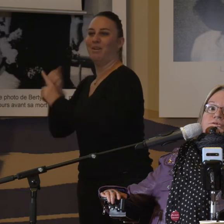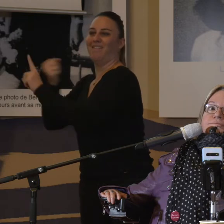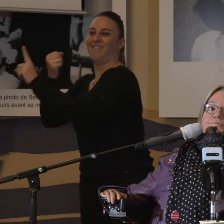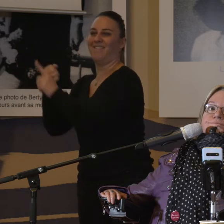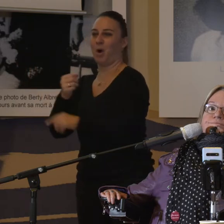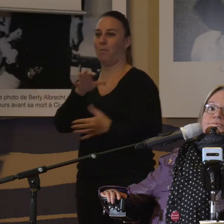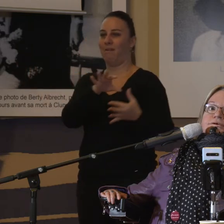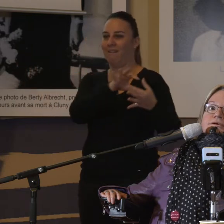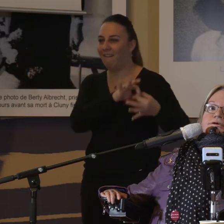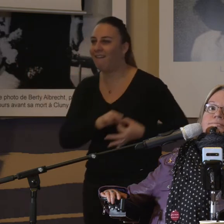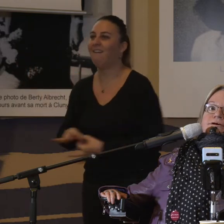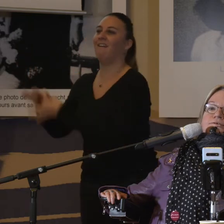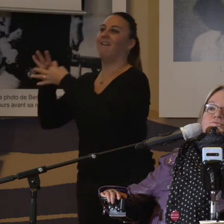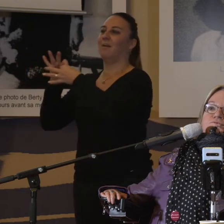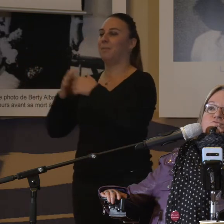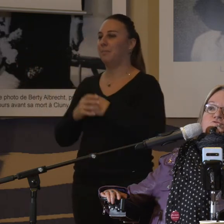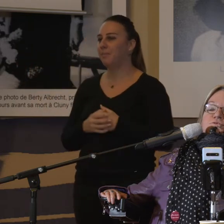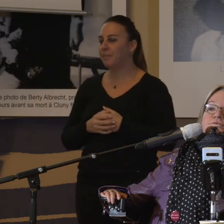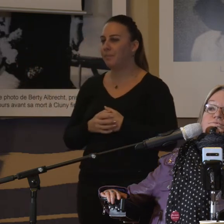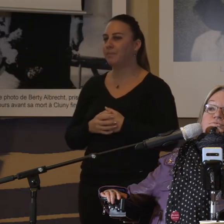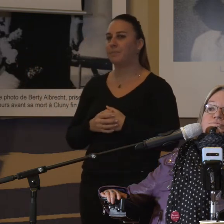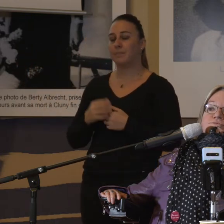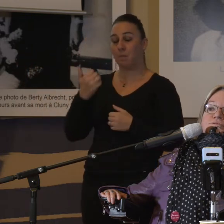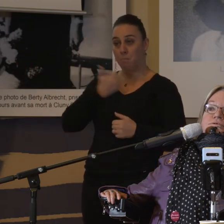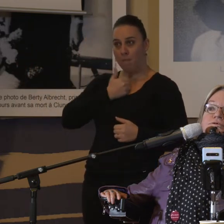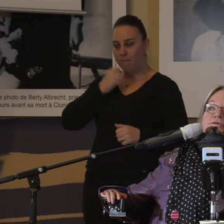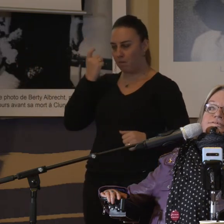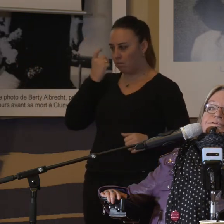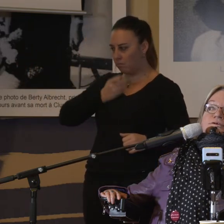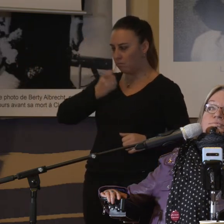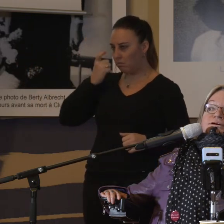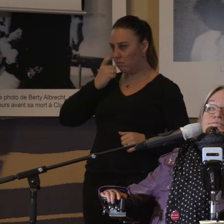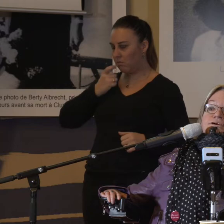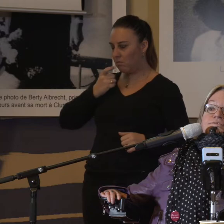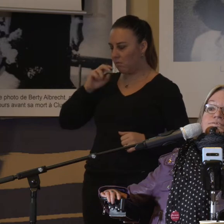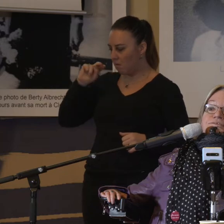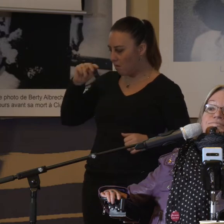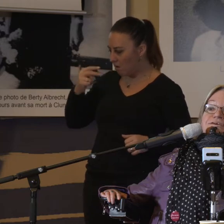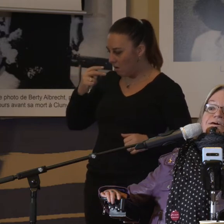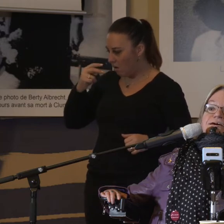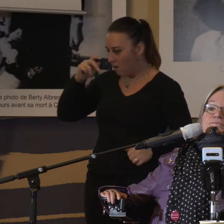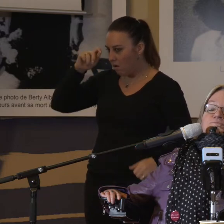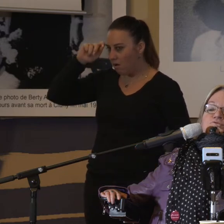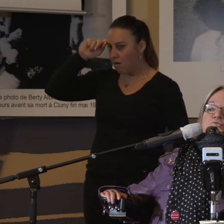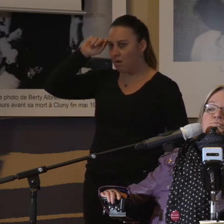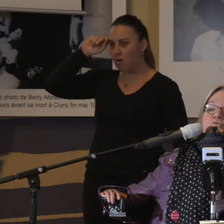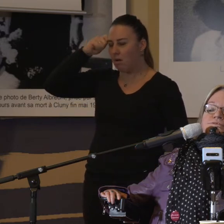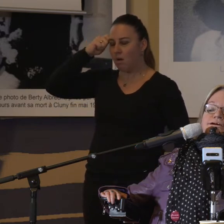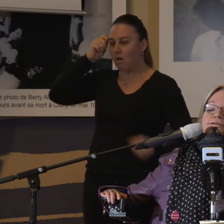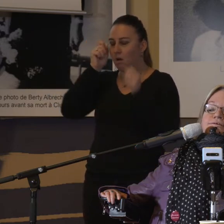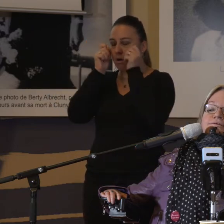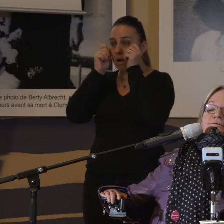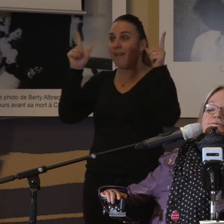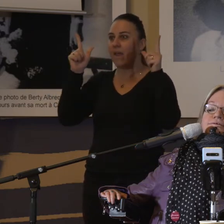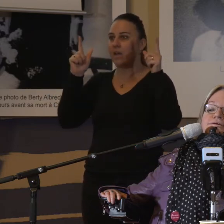pense que... quand je me suis rendu compte, ça a été comme un réveil, en fait. Un réveil plutôt